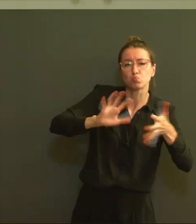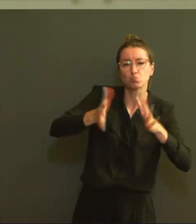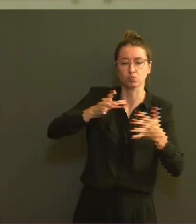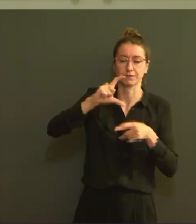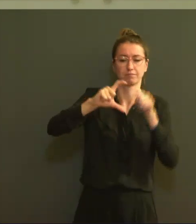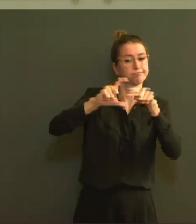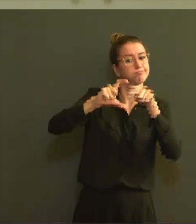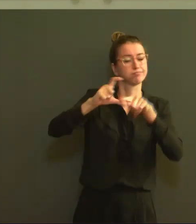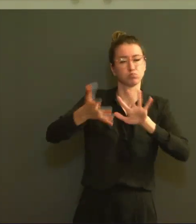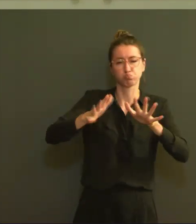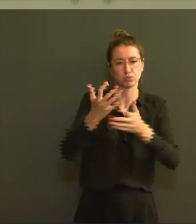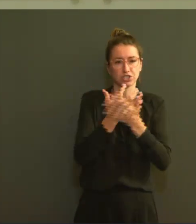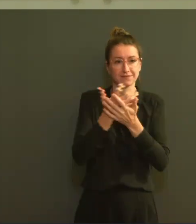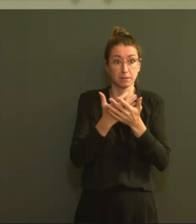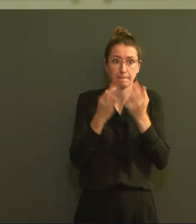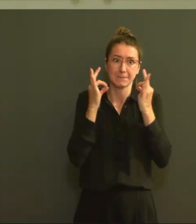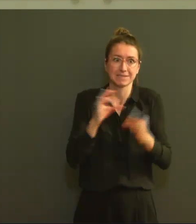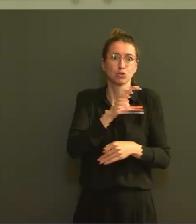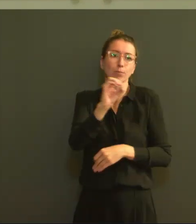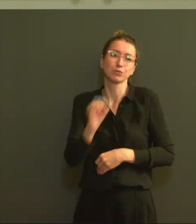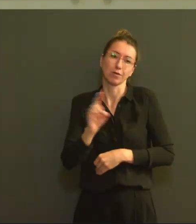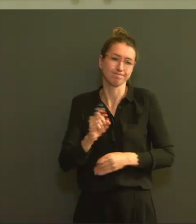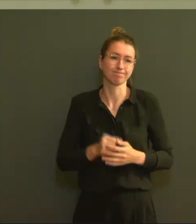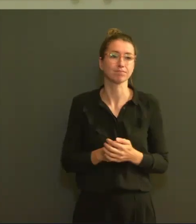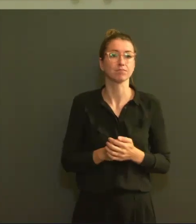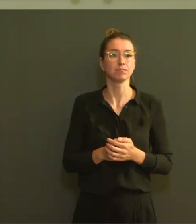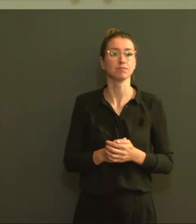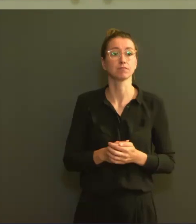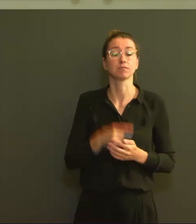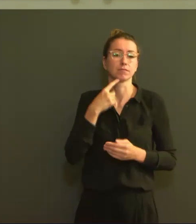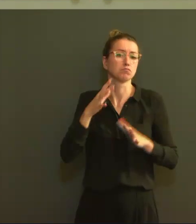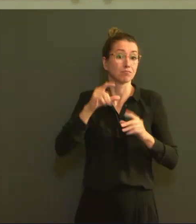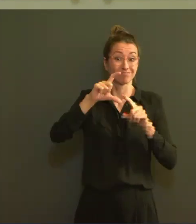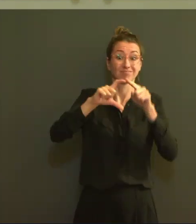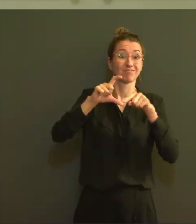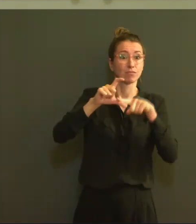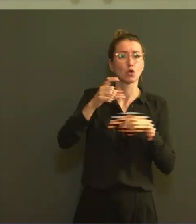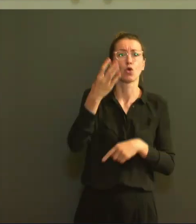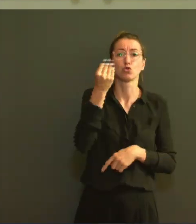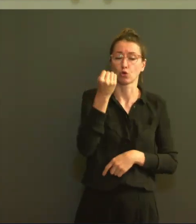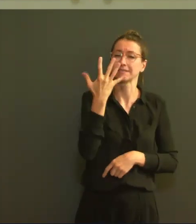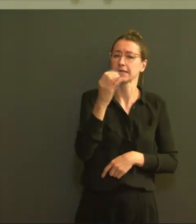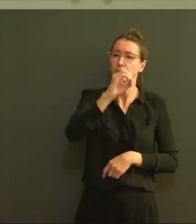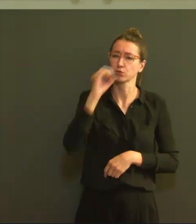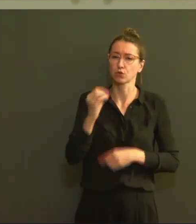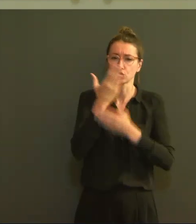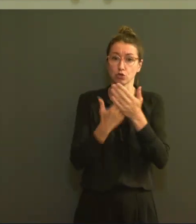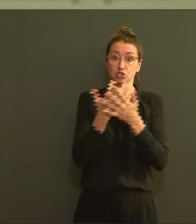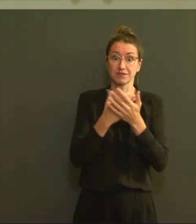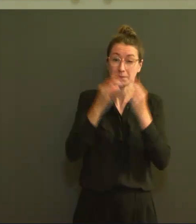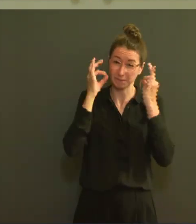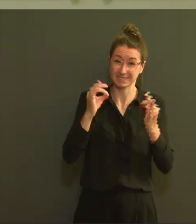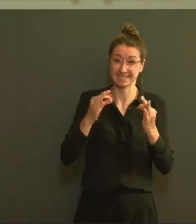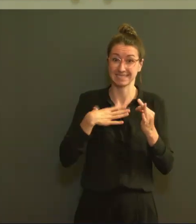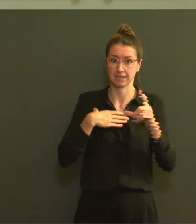a 95% de chances que le vrai RT, celui qui est mesuré, se trouve dans cet intervalle entre ces deux